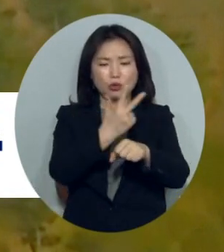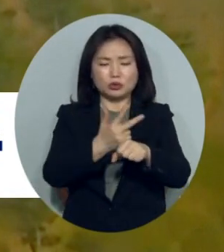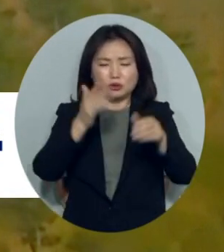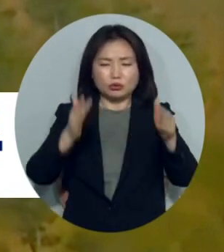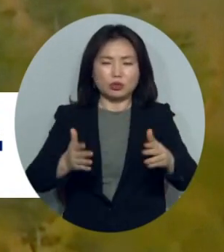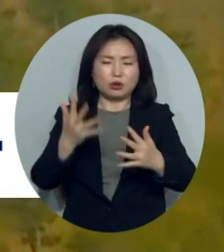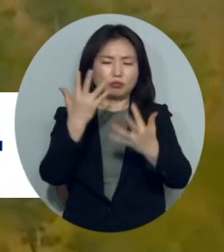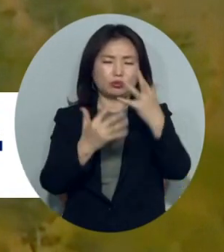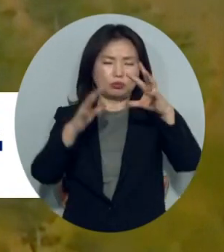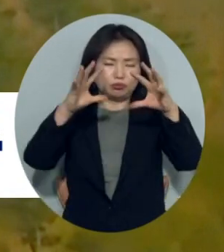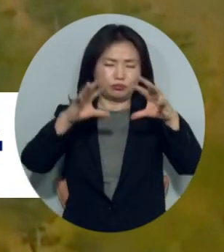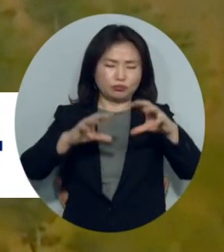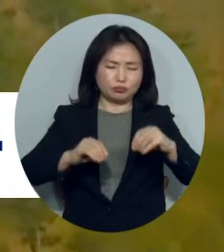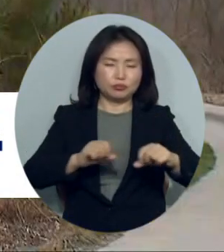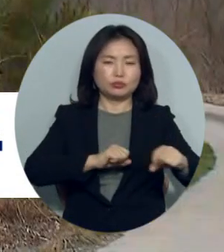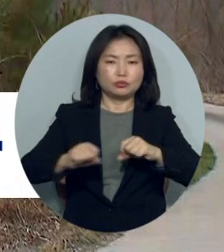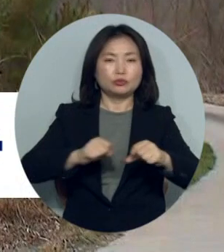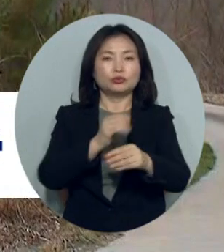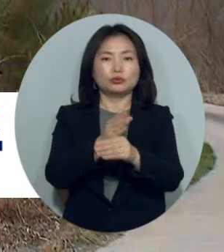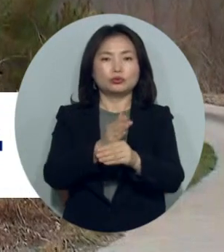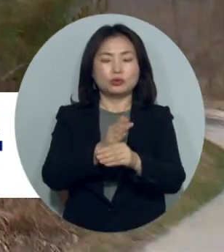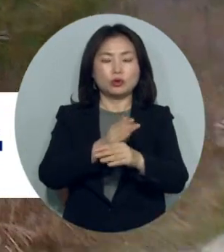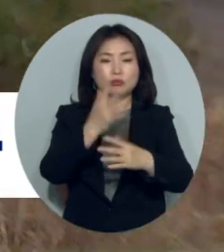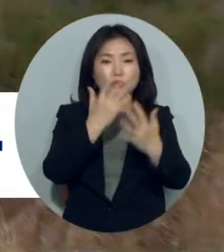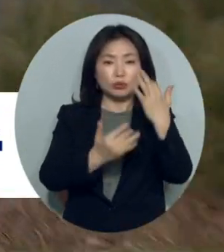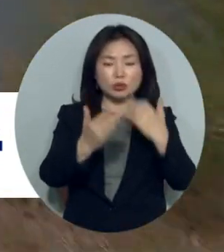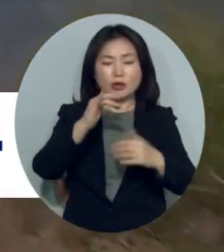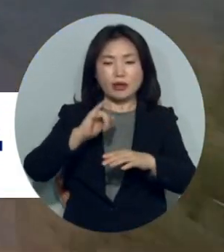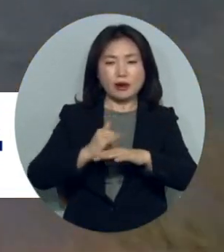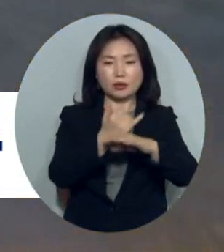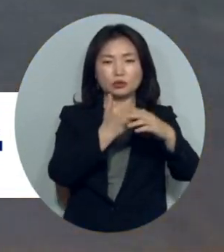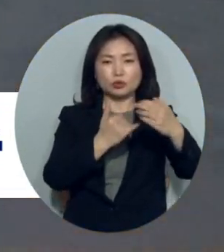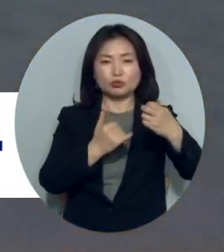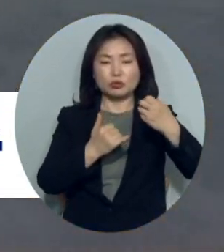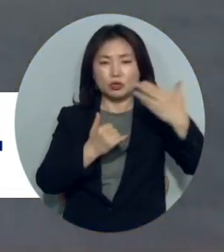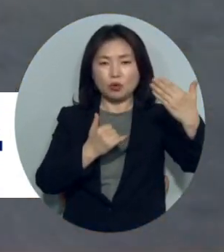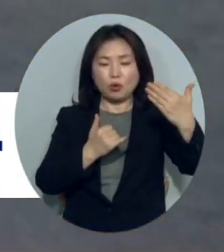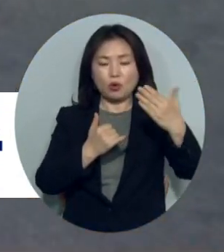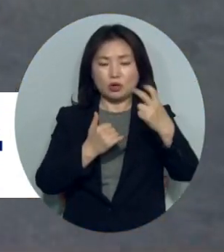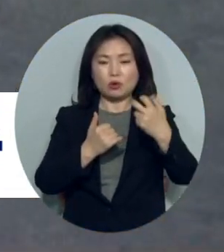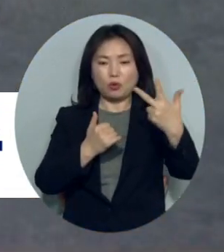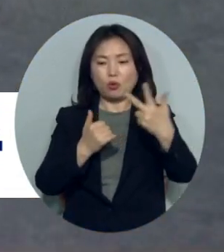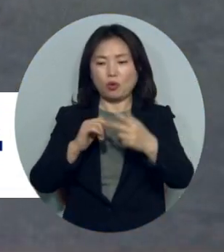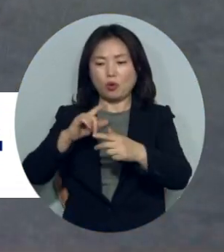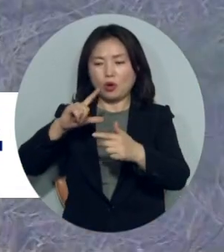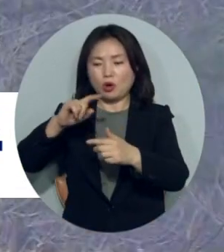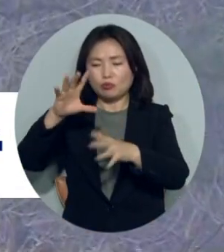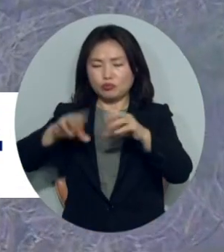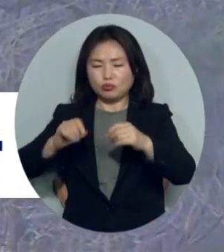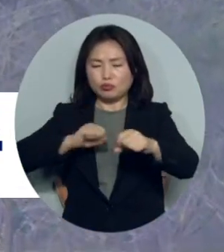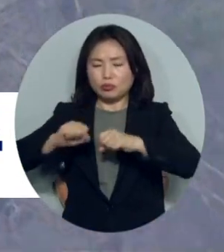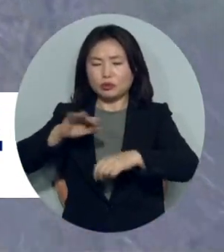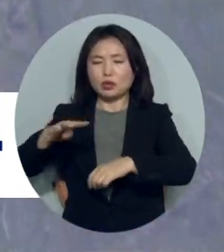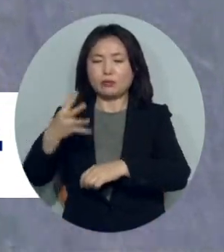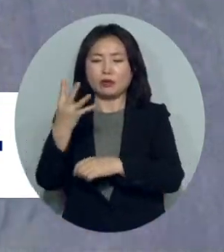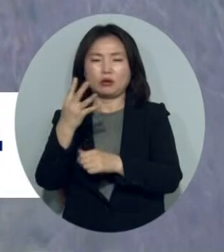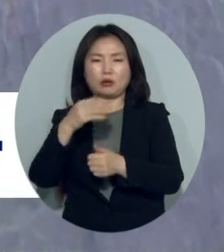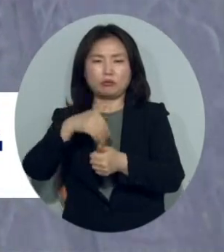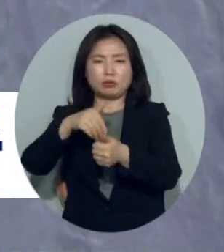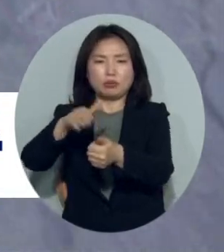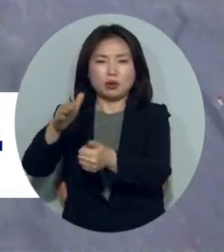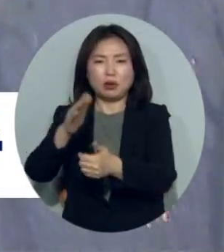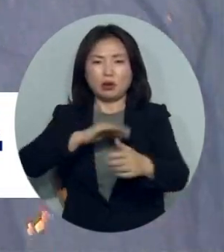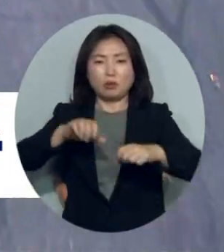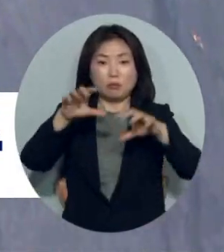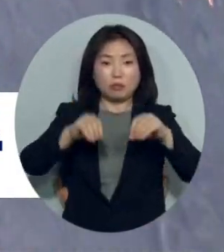진화작업을 벌이고 있습니다 에 불이 나자 헬기 숨을 7대 와 산불진화 대원 등 인력 400여명이 진화 작업을